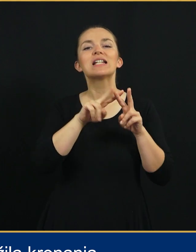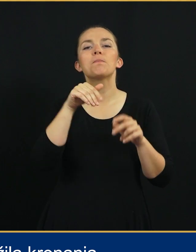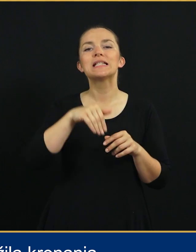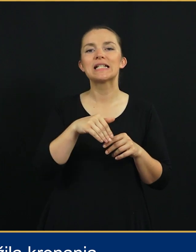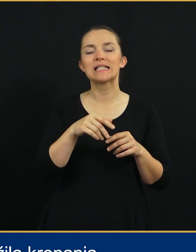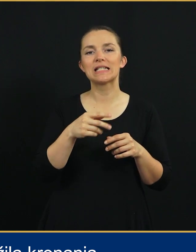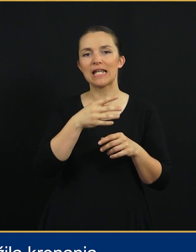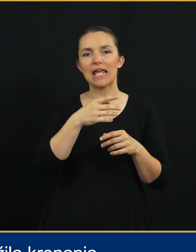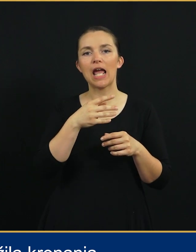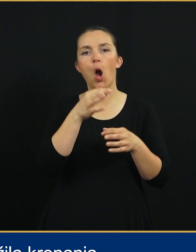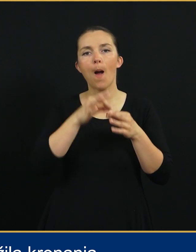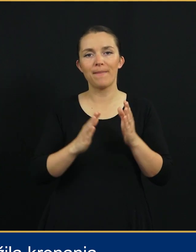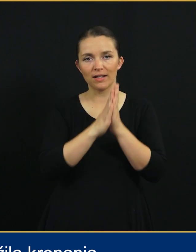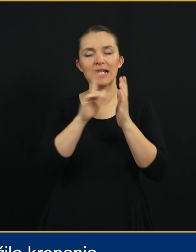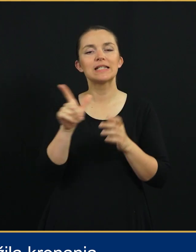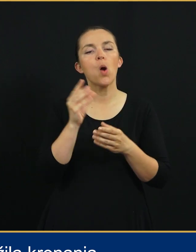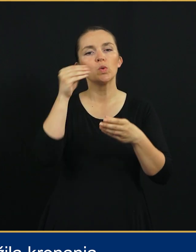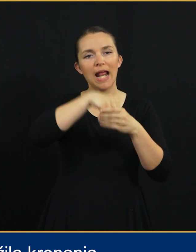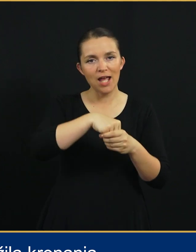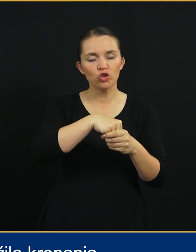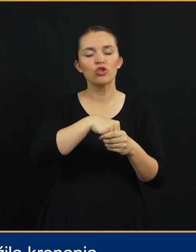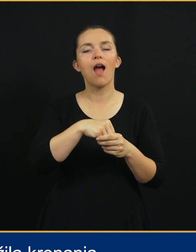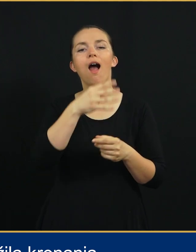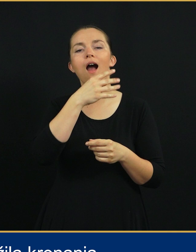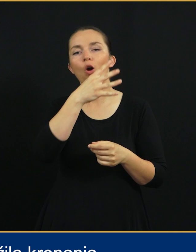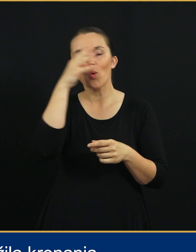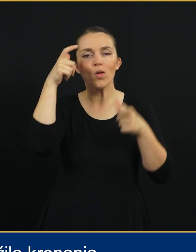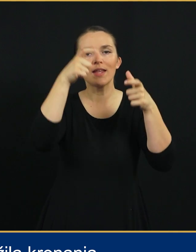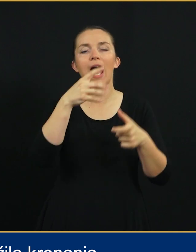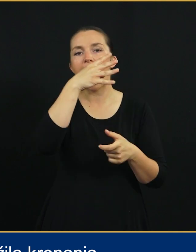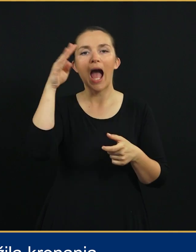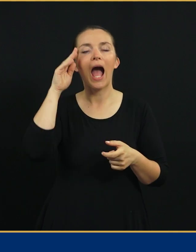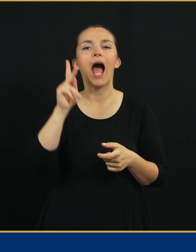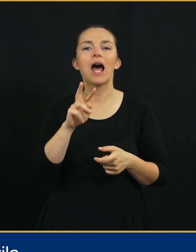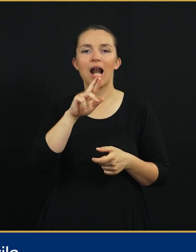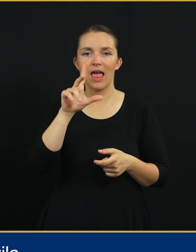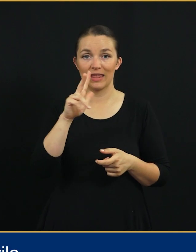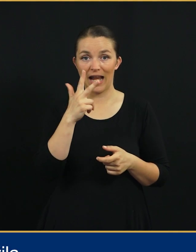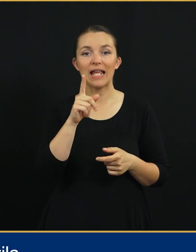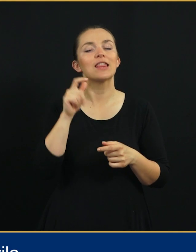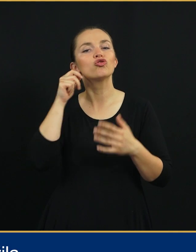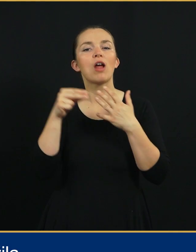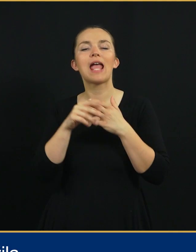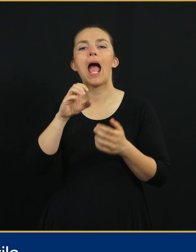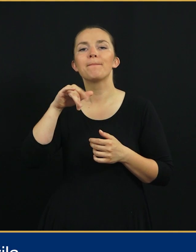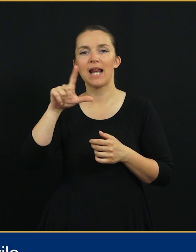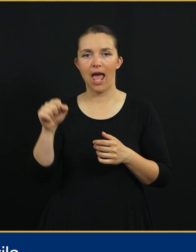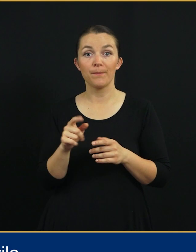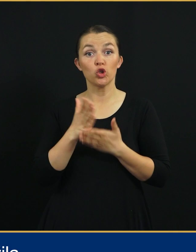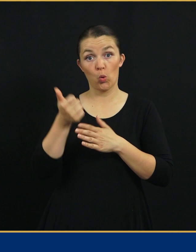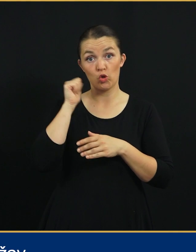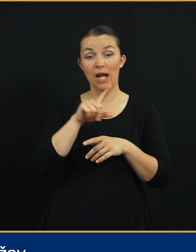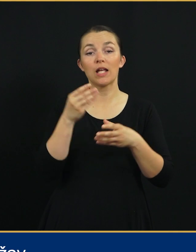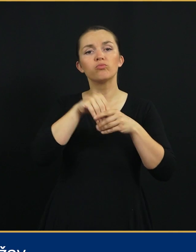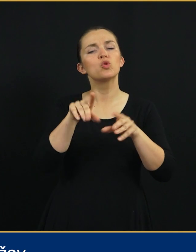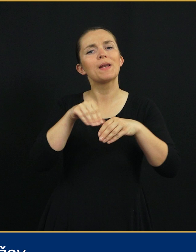Opatiji udeležila kronanja Karla III. In njegove soproge Kamile. Že včeraj pa sta se udeležila tudi sprejema